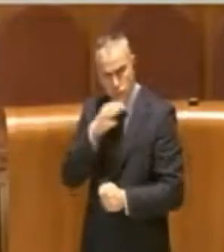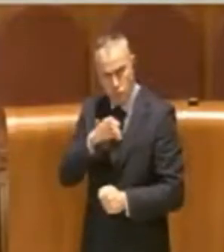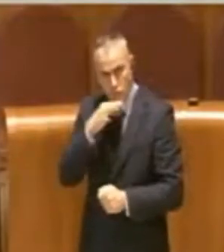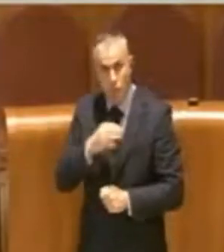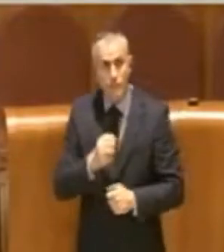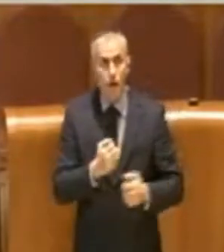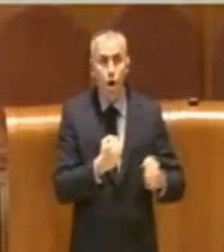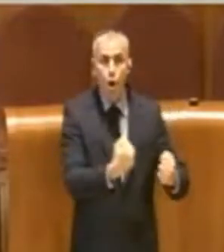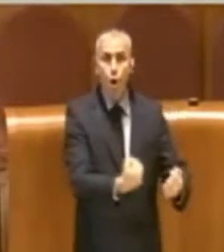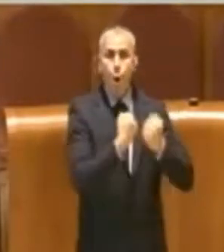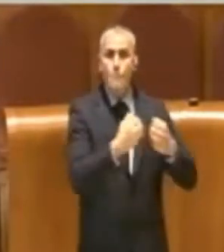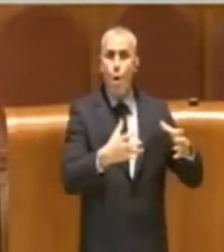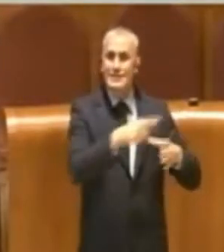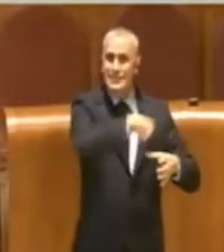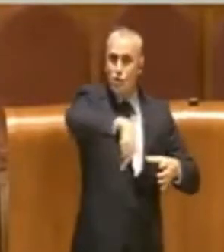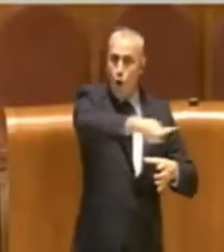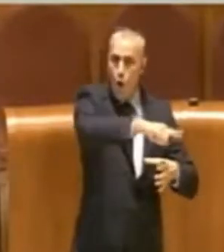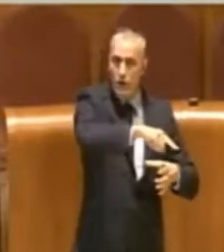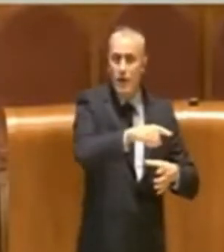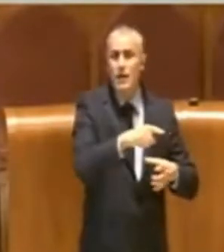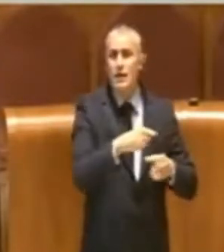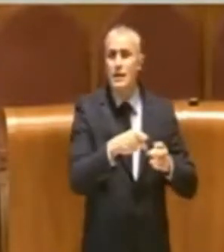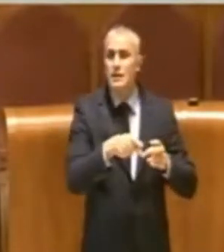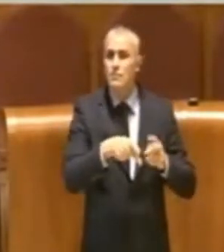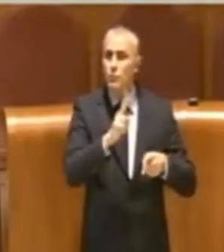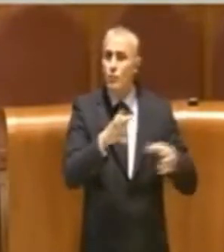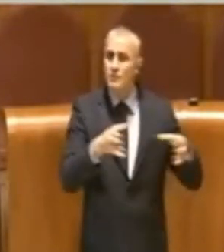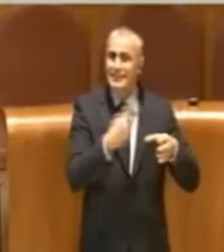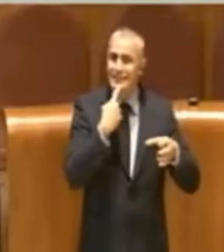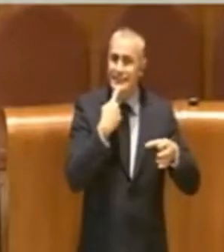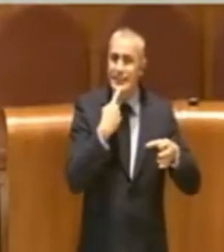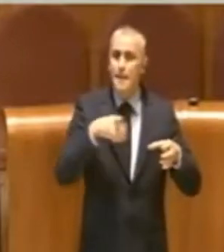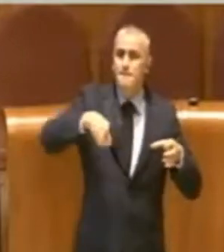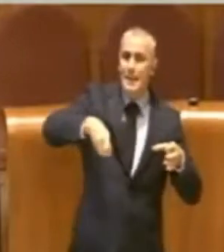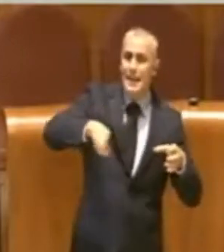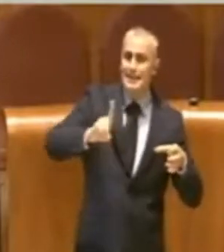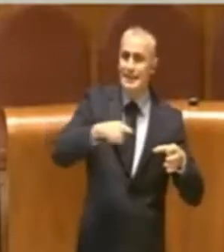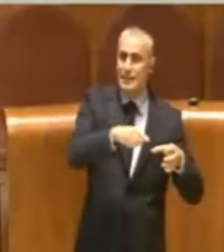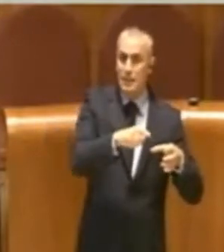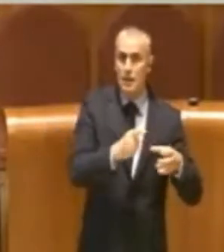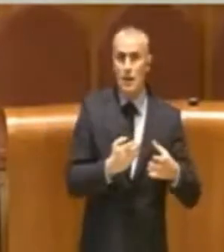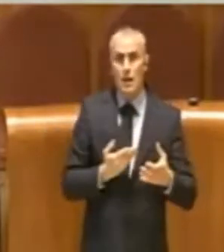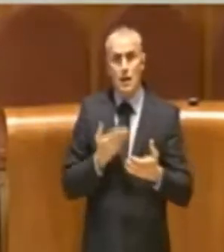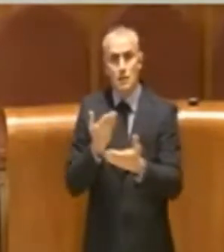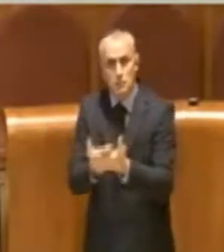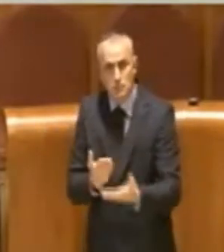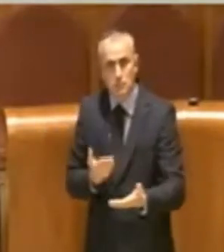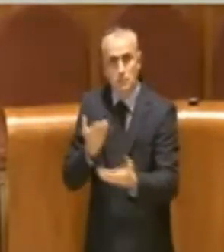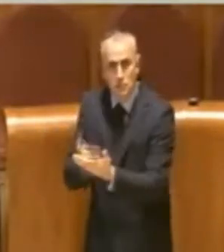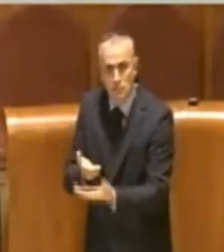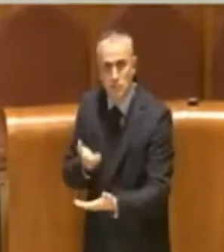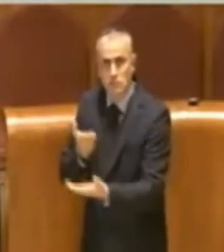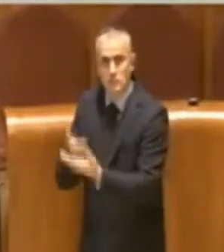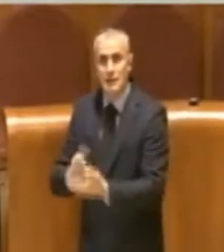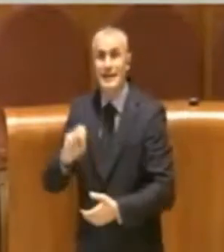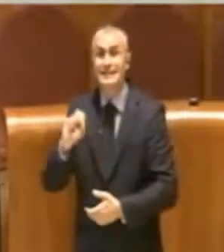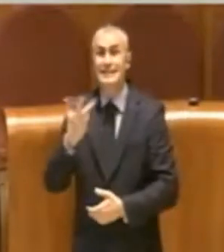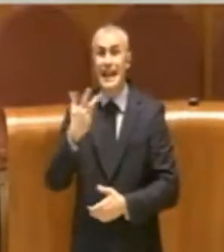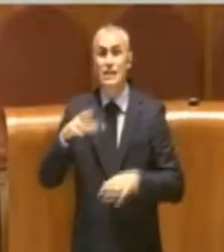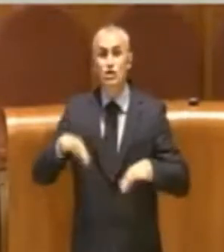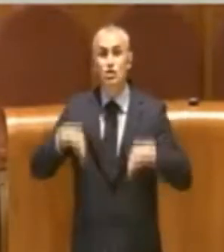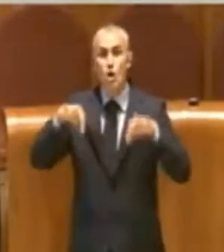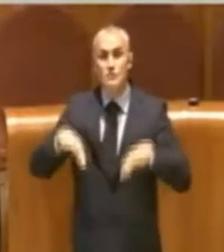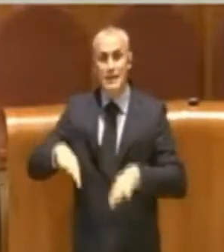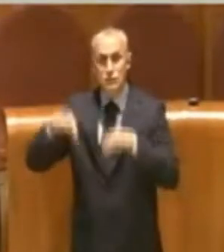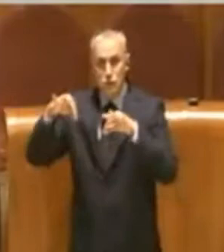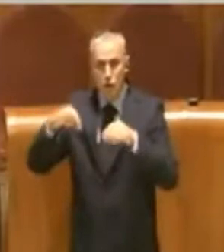in particolare l'opposizione del Partito Democratico, che ha presentato 13 istanze di sospensione, ma